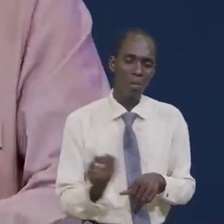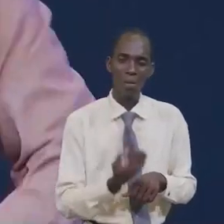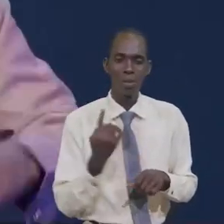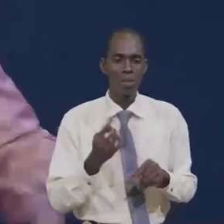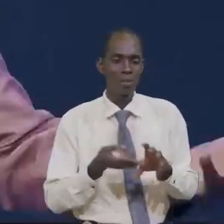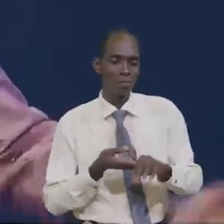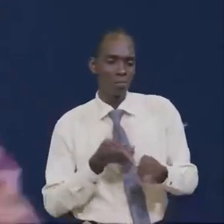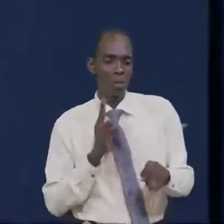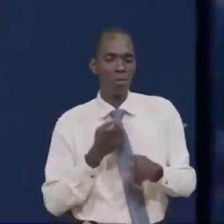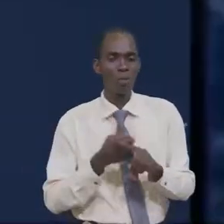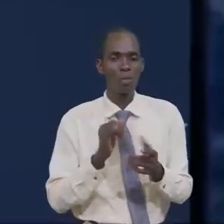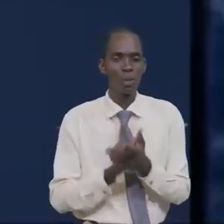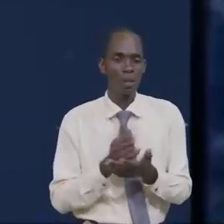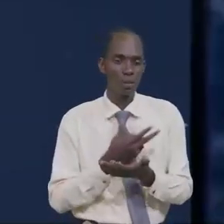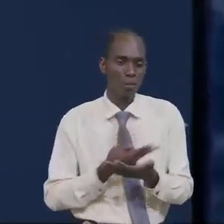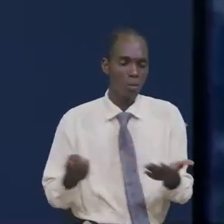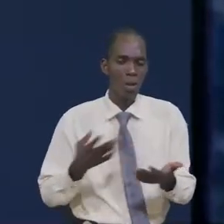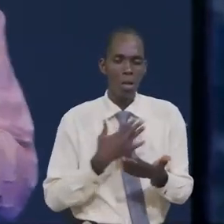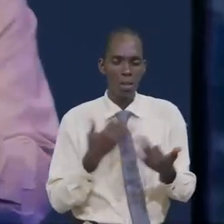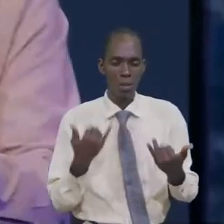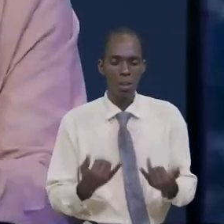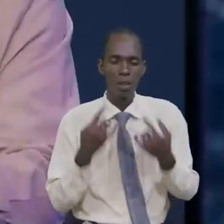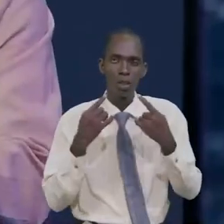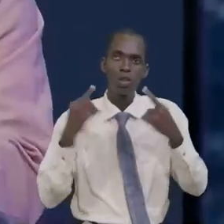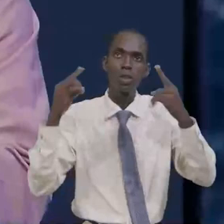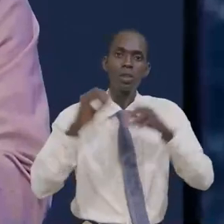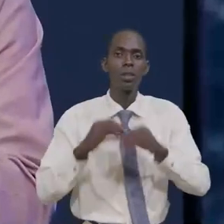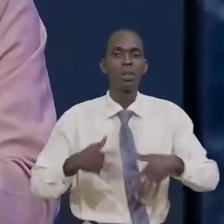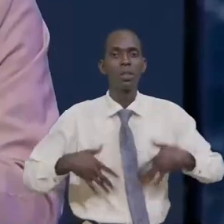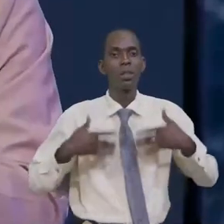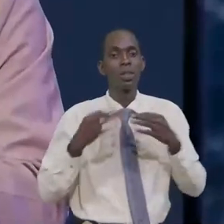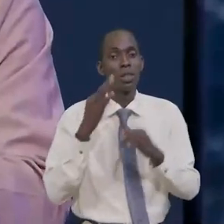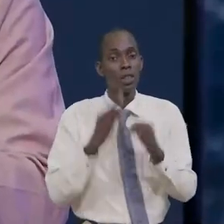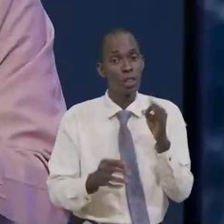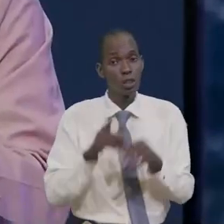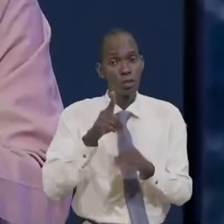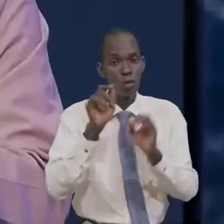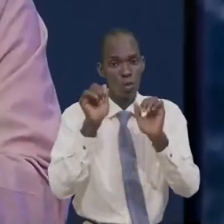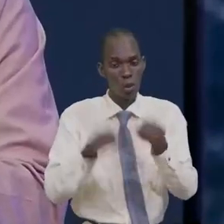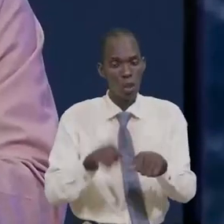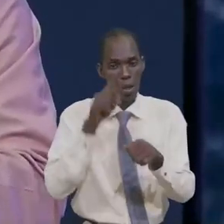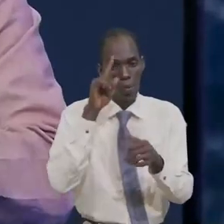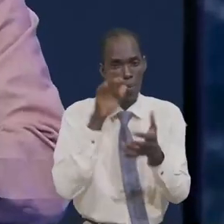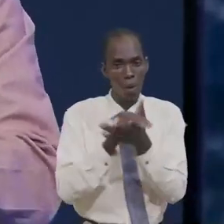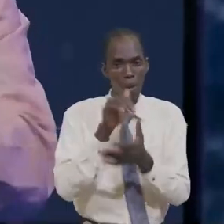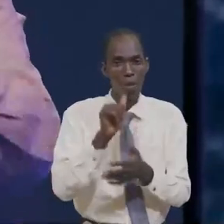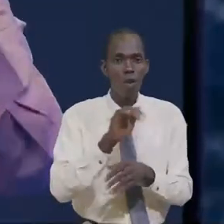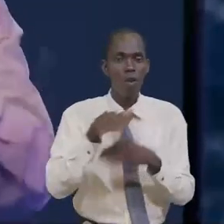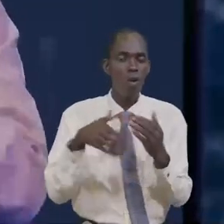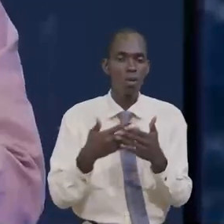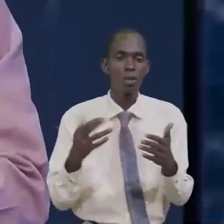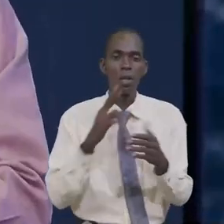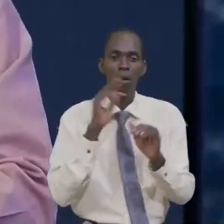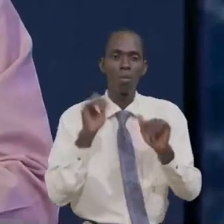et réussit dans la vie si tu peux croire tout est possible à celui